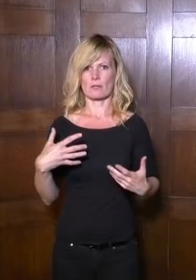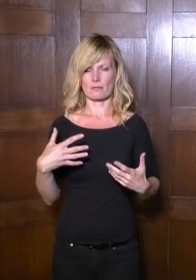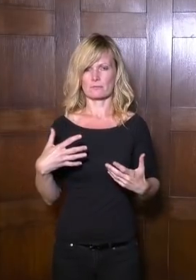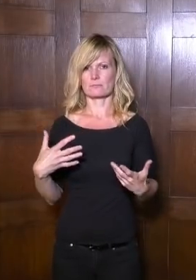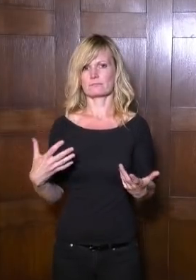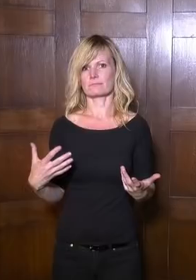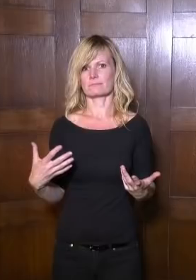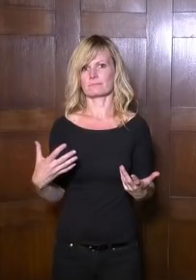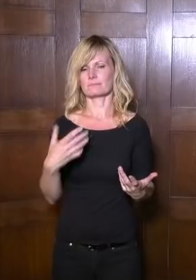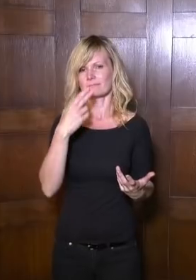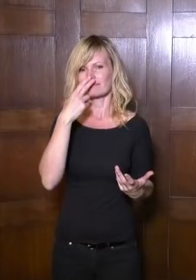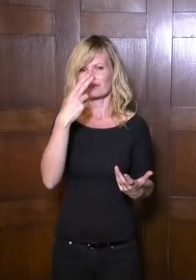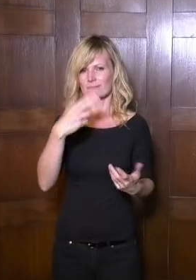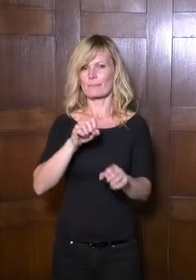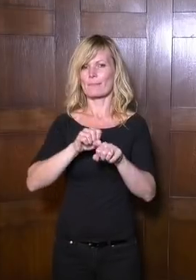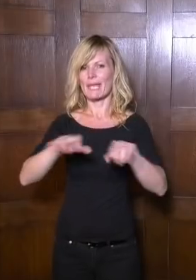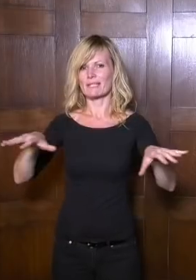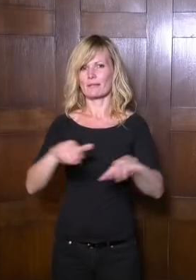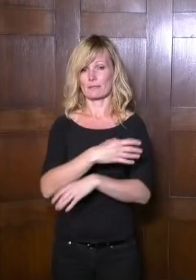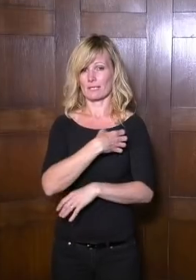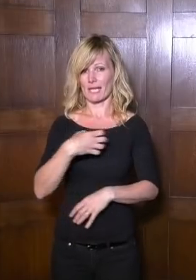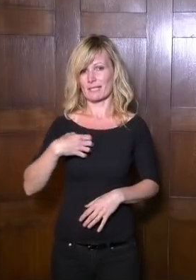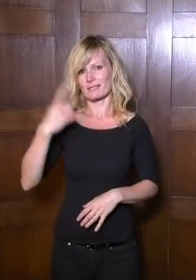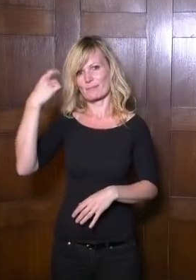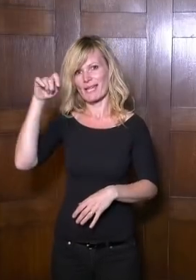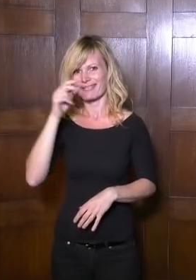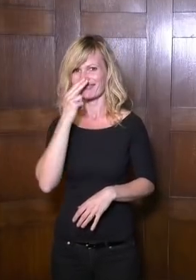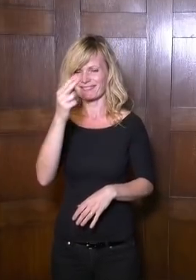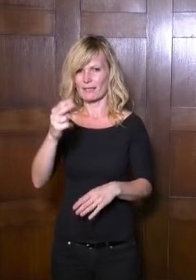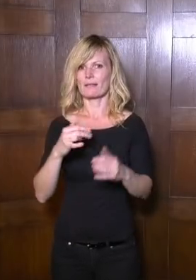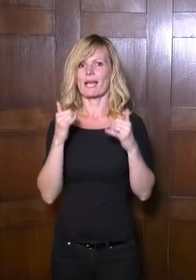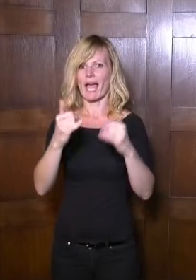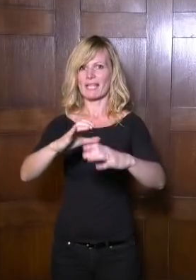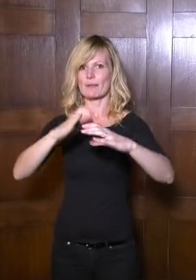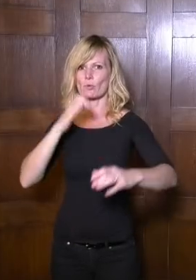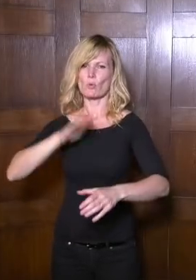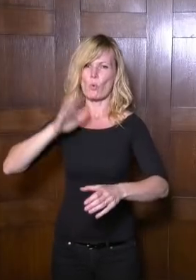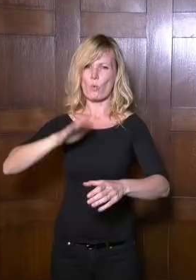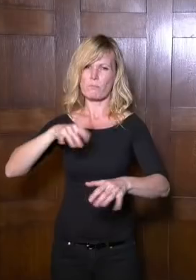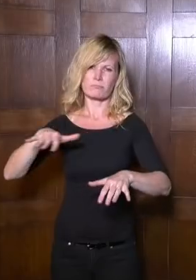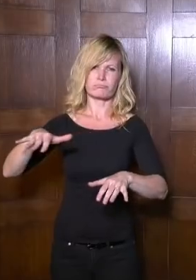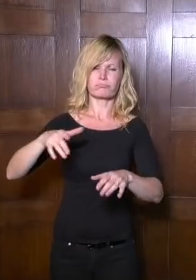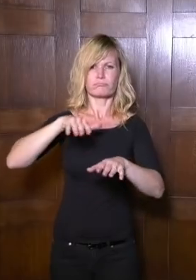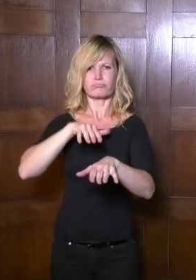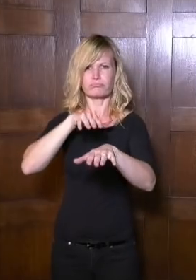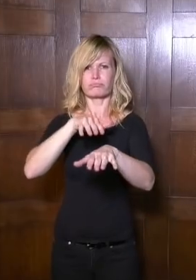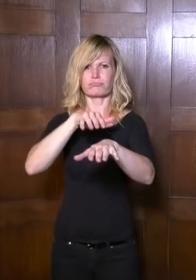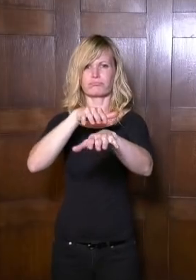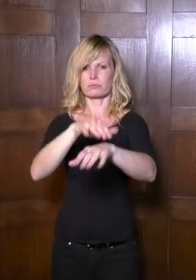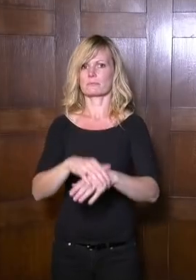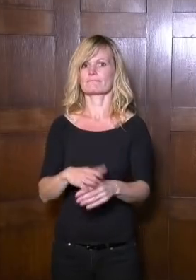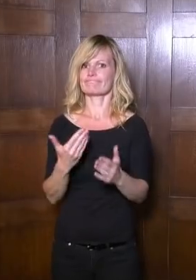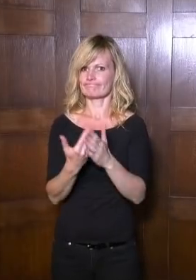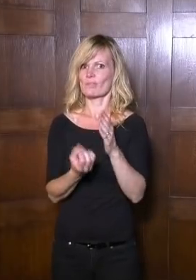den Medien die hupenden Reisebusse in Dresden und in Berlin. Und die Menschen, die für diese Branche, für diese Kultur der Organisation